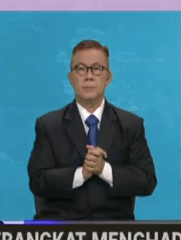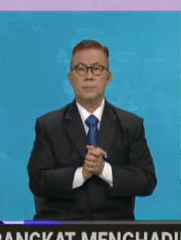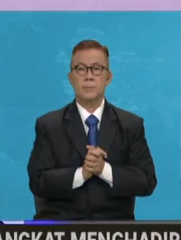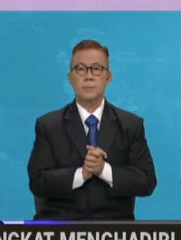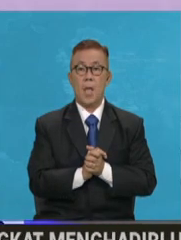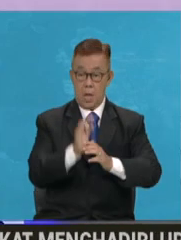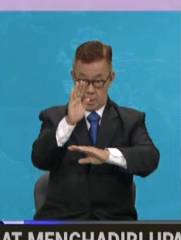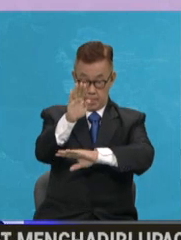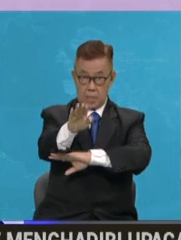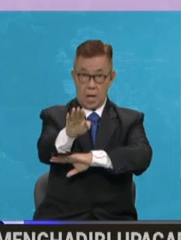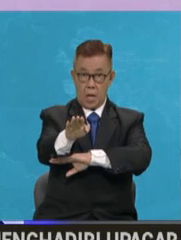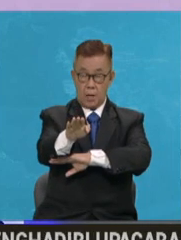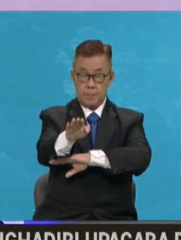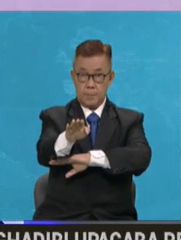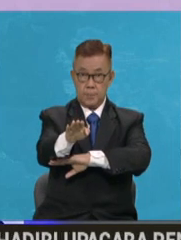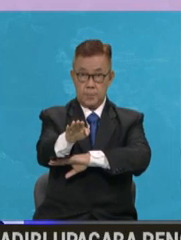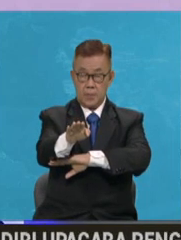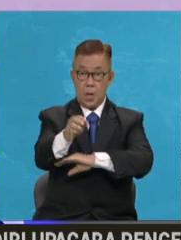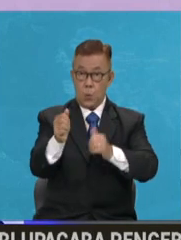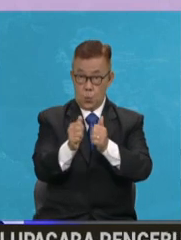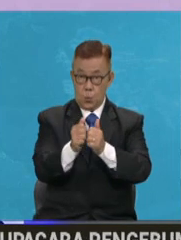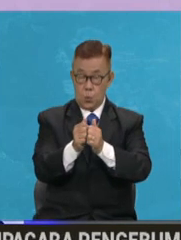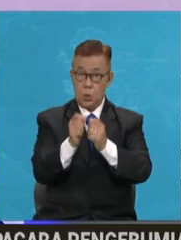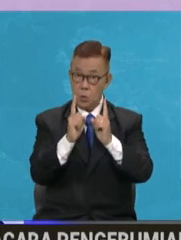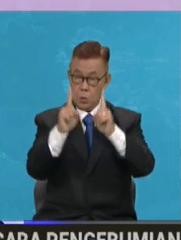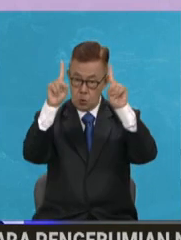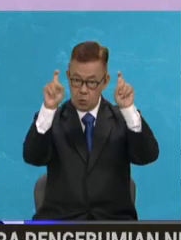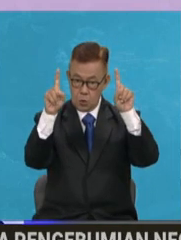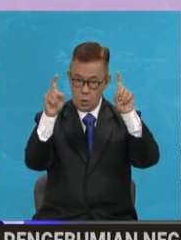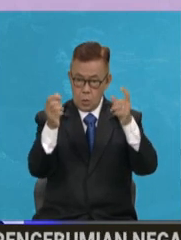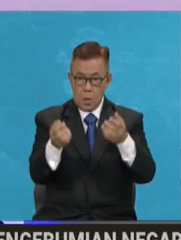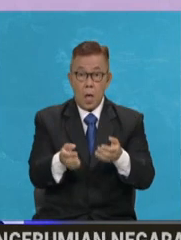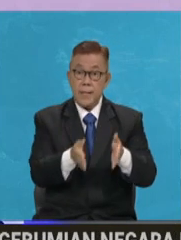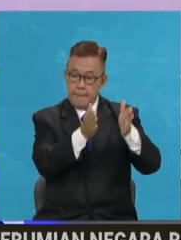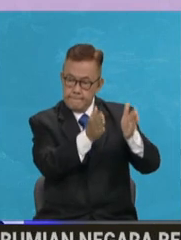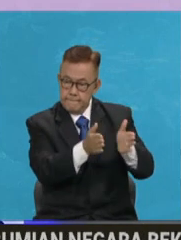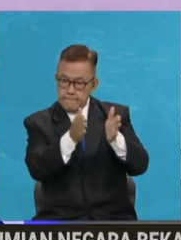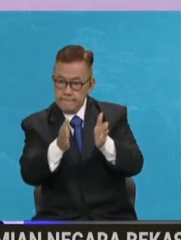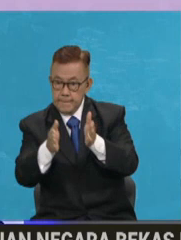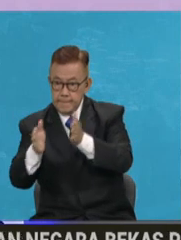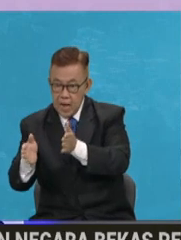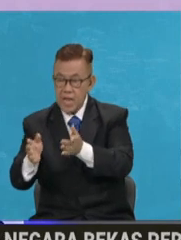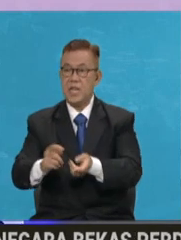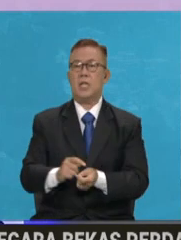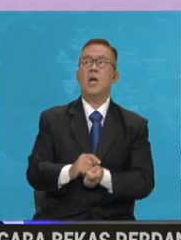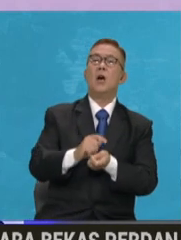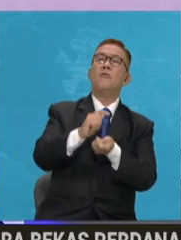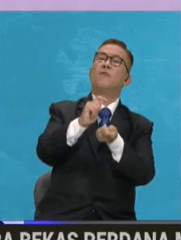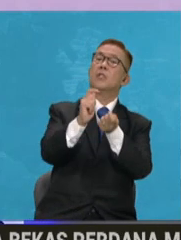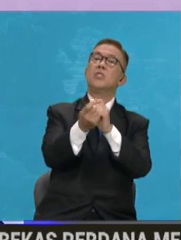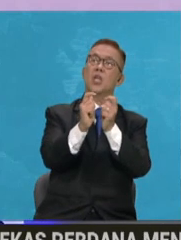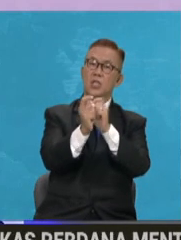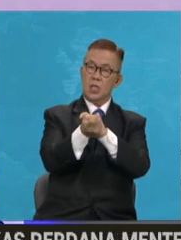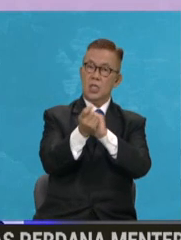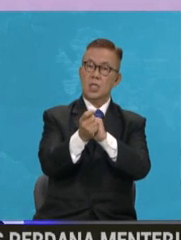pada sebelah petang persidangan diisikan dengan bengkel bertemakan strategi dan teknik penilaian formatif bengkel berlangsung